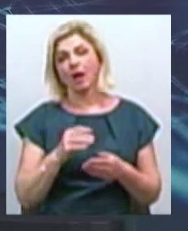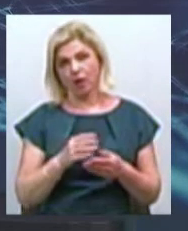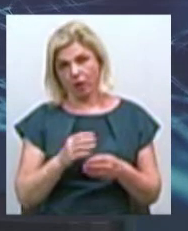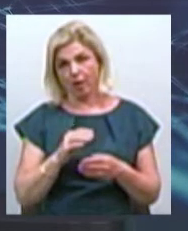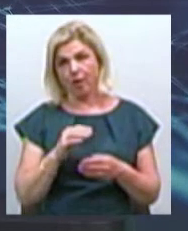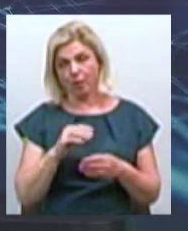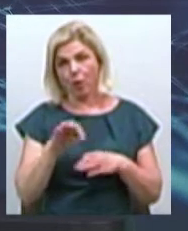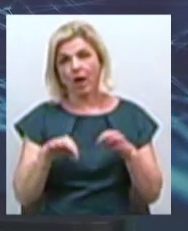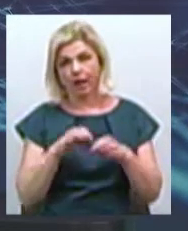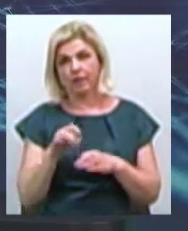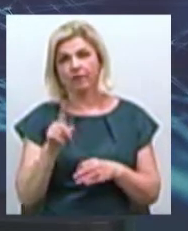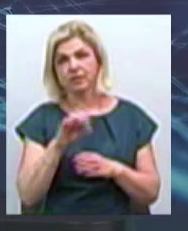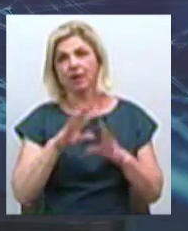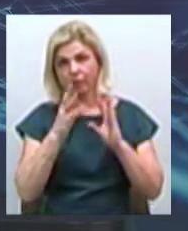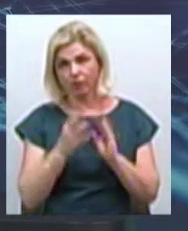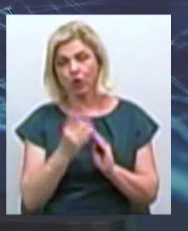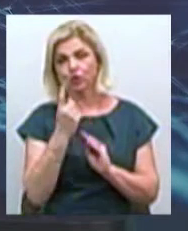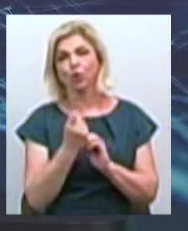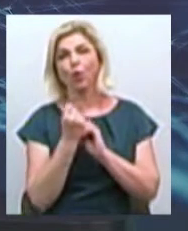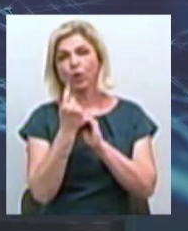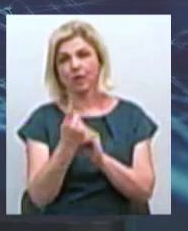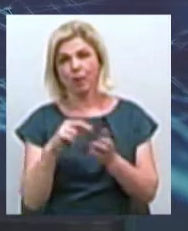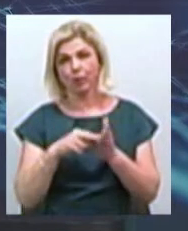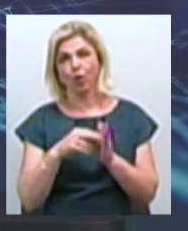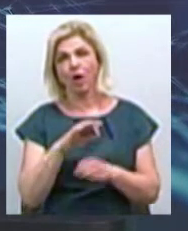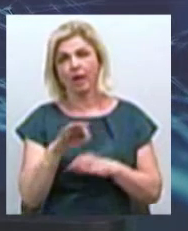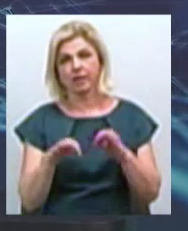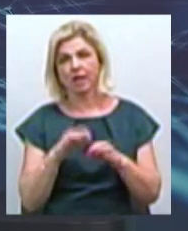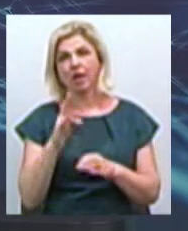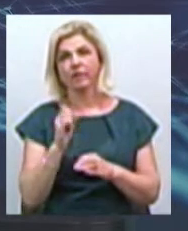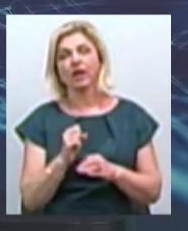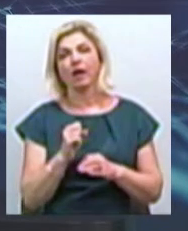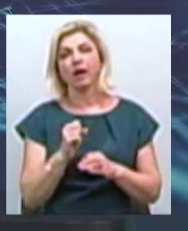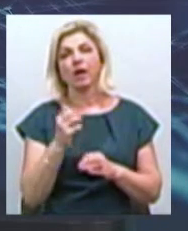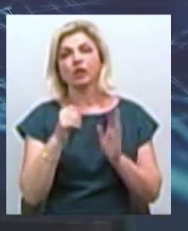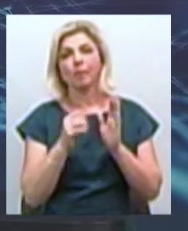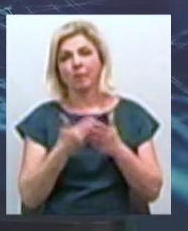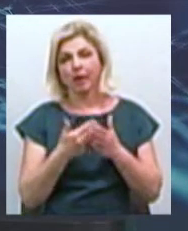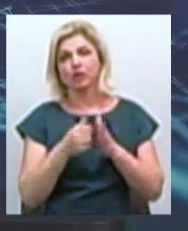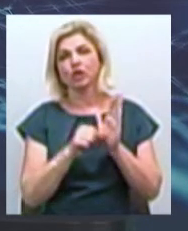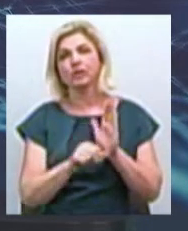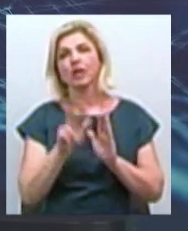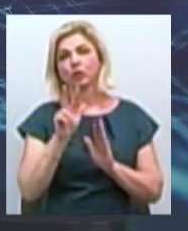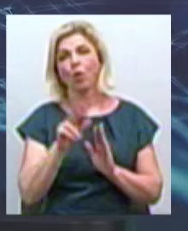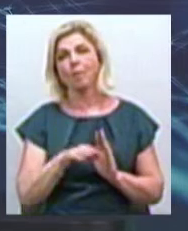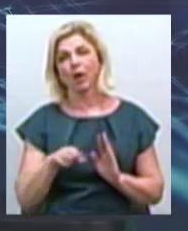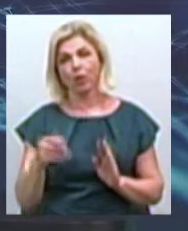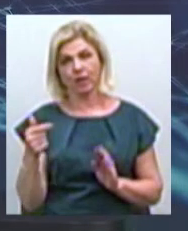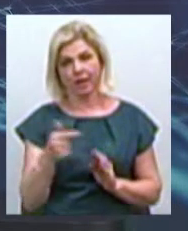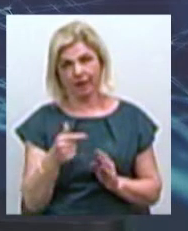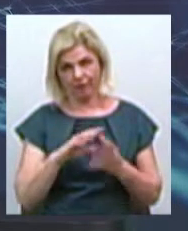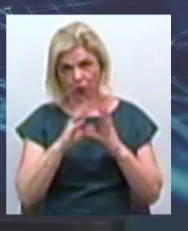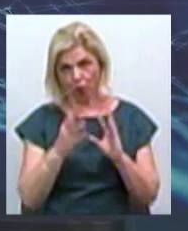оперативною інформацією, їх 111 проєктів на загальну суму близько 63 мільйонів гривень. Наразі